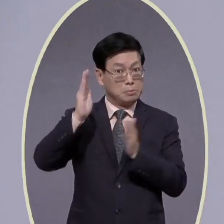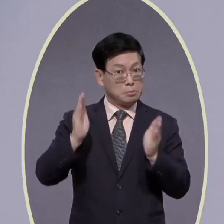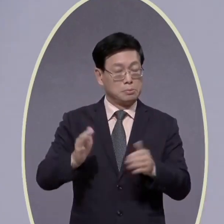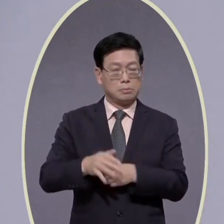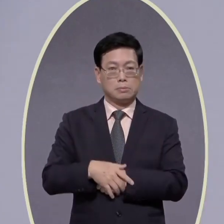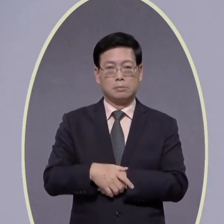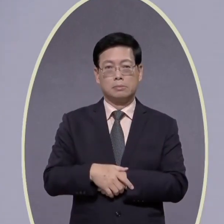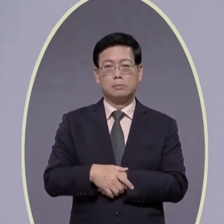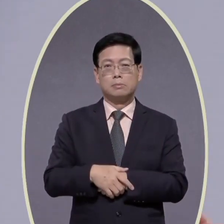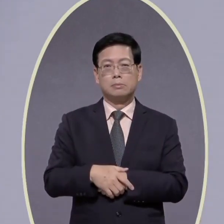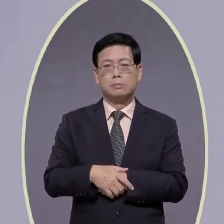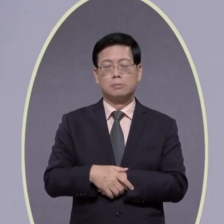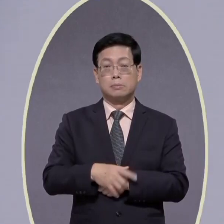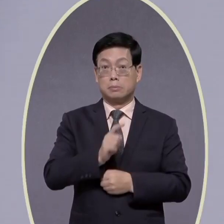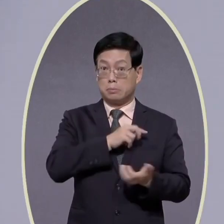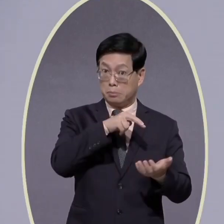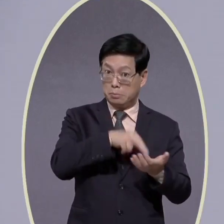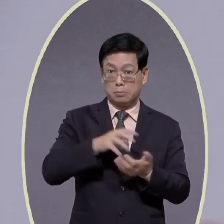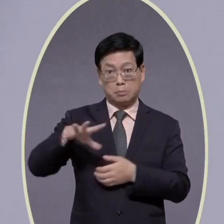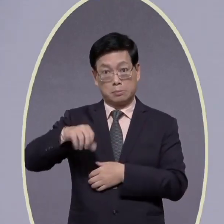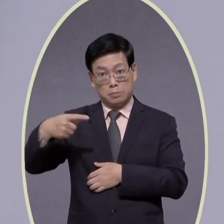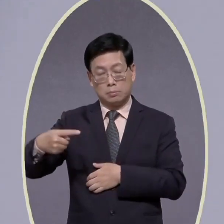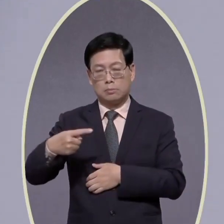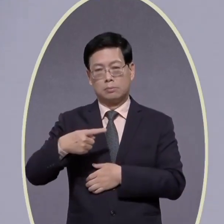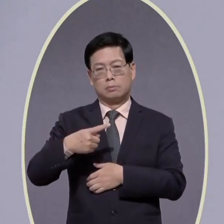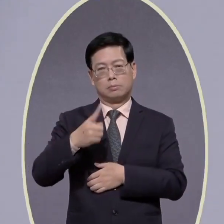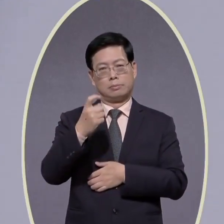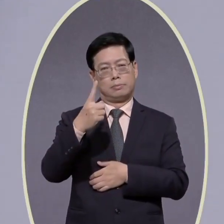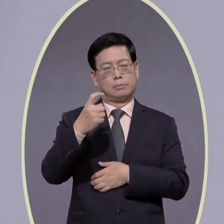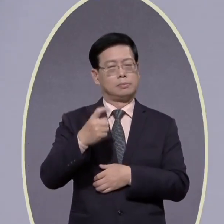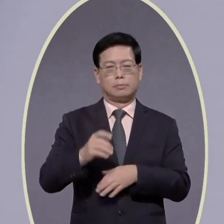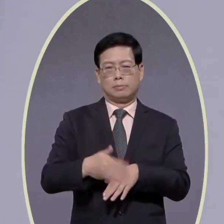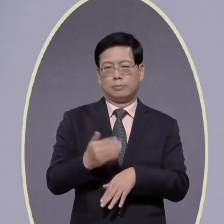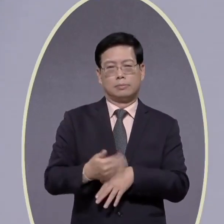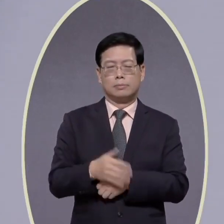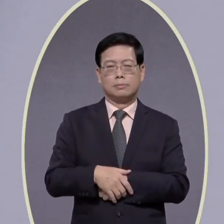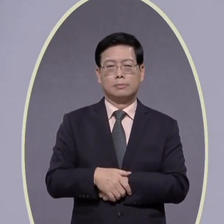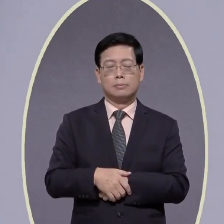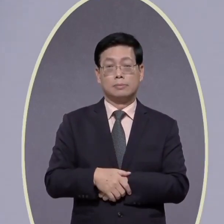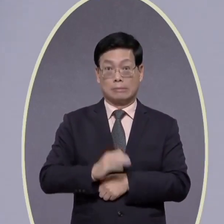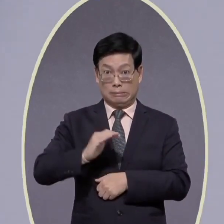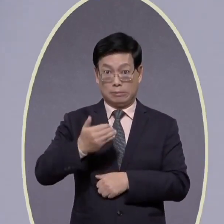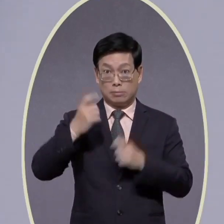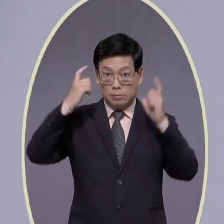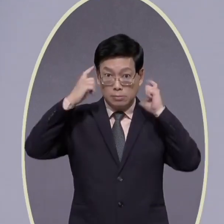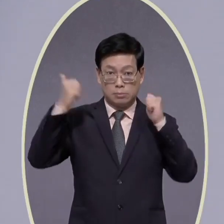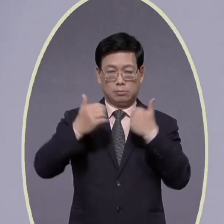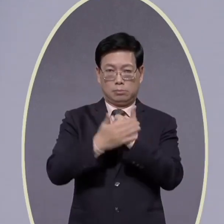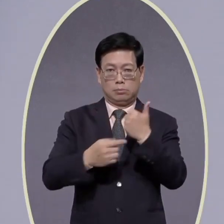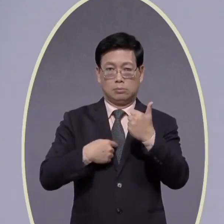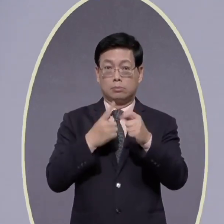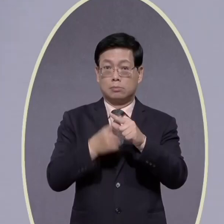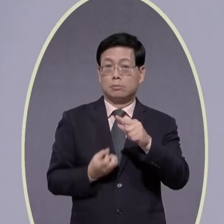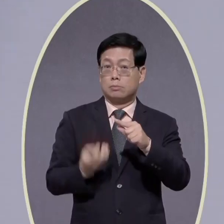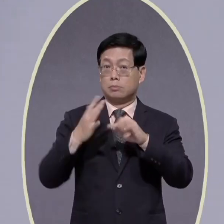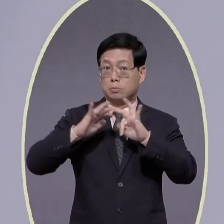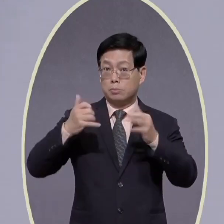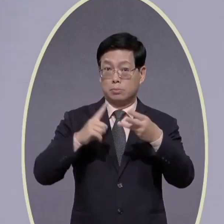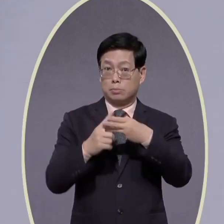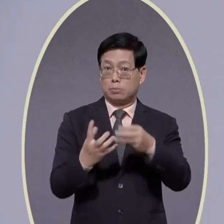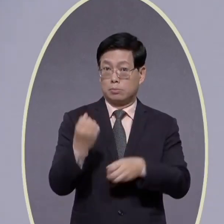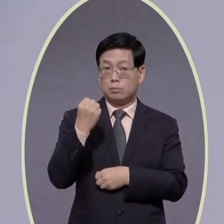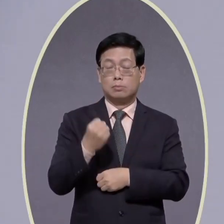立和统一都不可能。但是宋楚瑜捍卫中华民国主